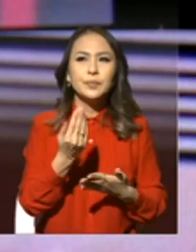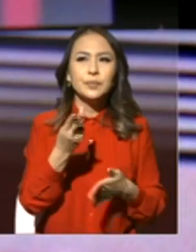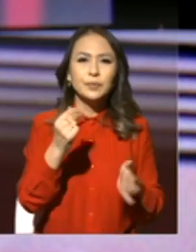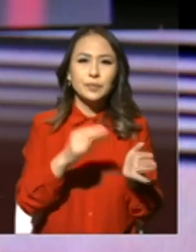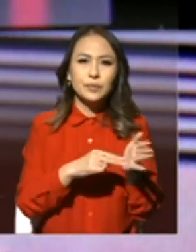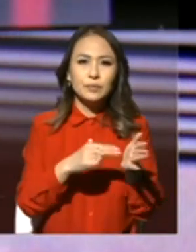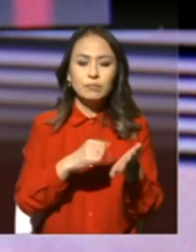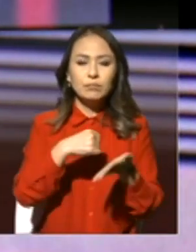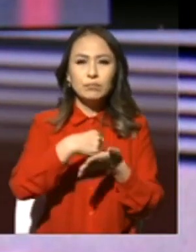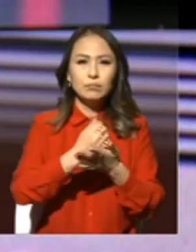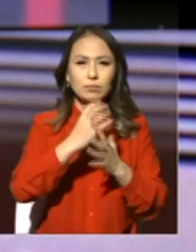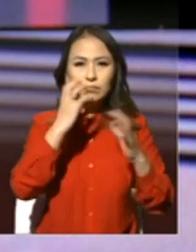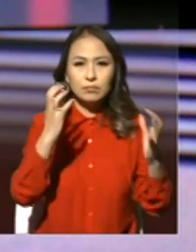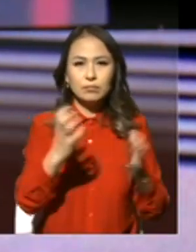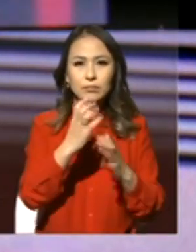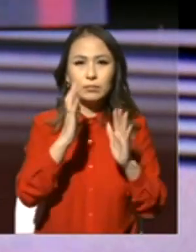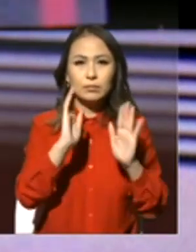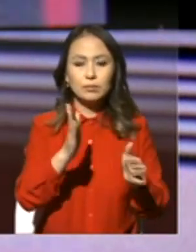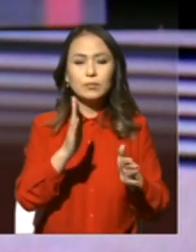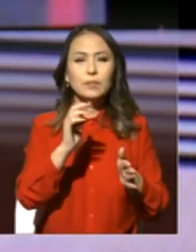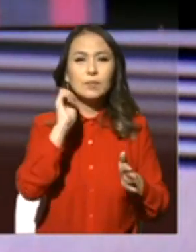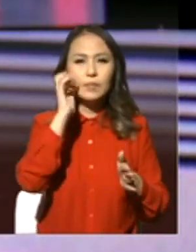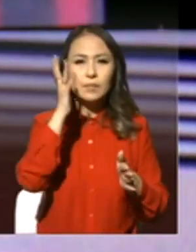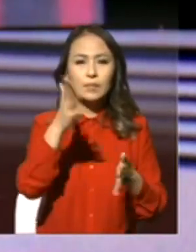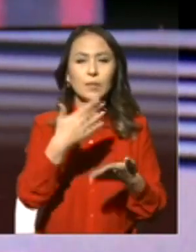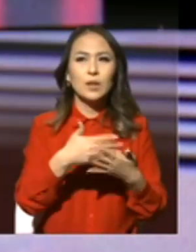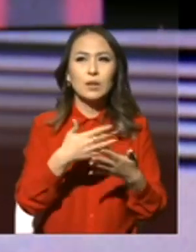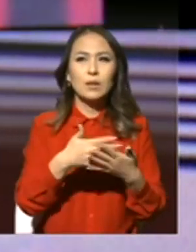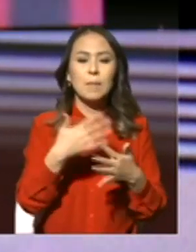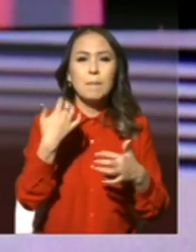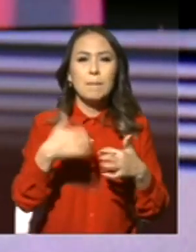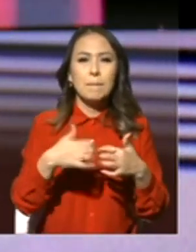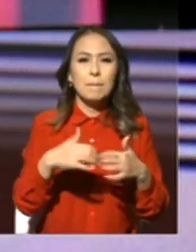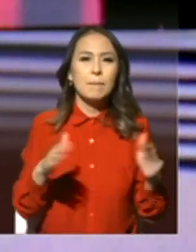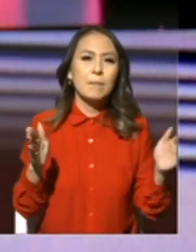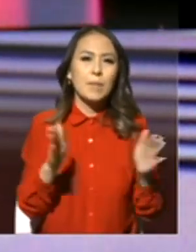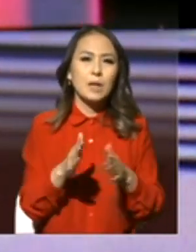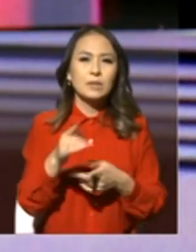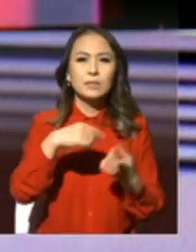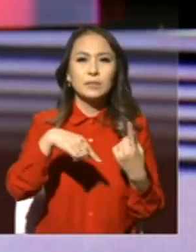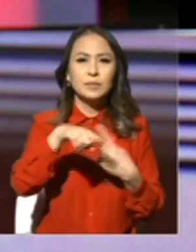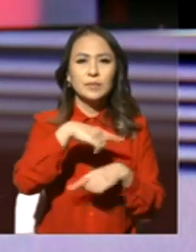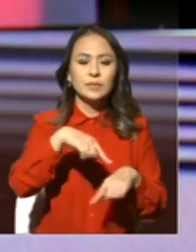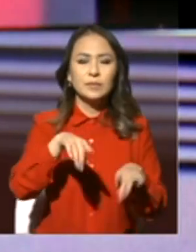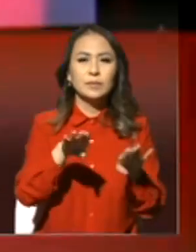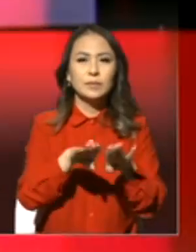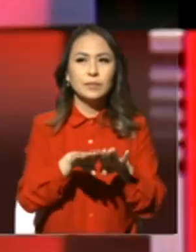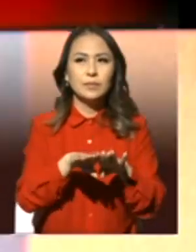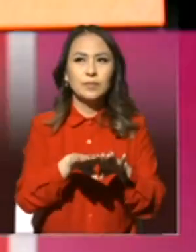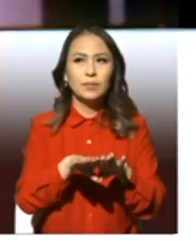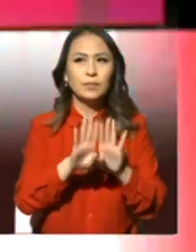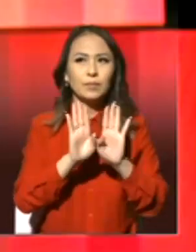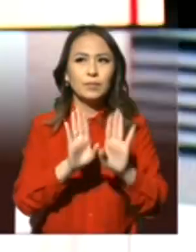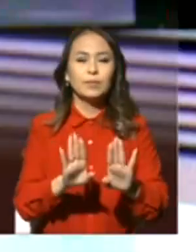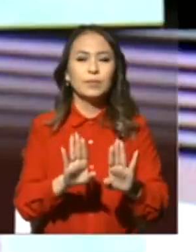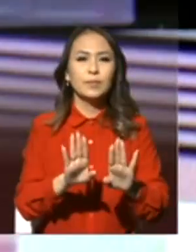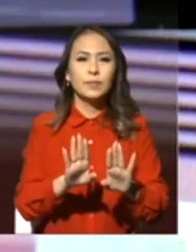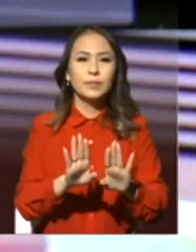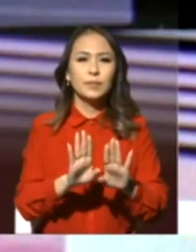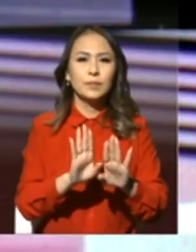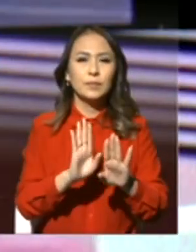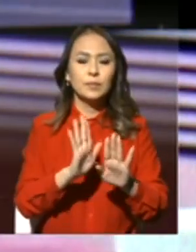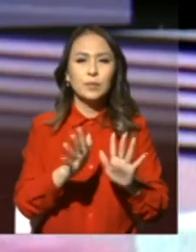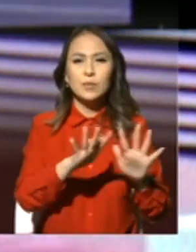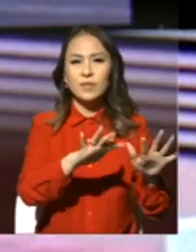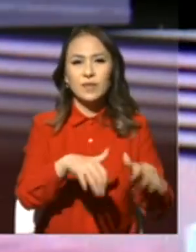бағаны жақсы тұрақты ұстайтын болса, ертеңгі күні ана малый средний бизнес қой, базардағы кішкентай магазиндер, олар соларға ұмтылады,